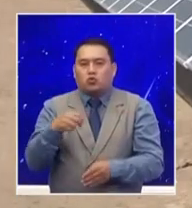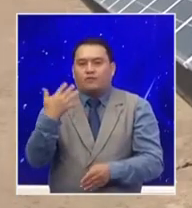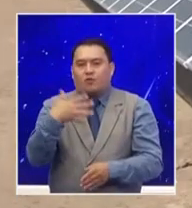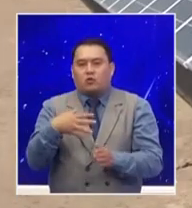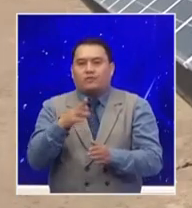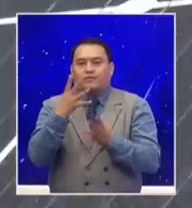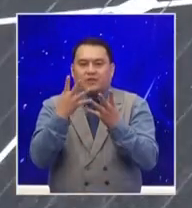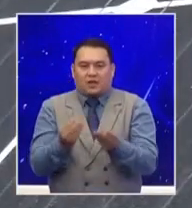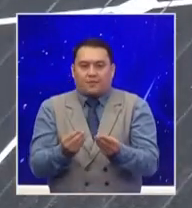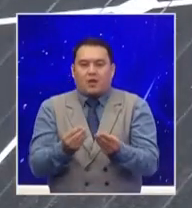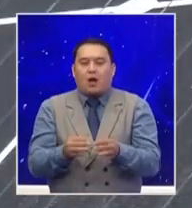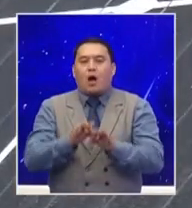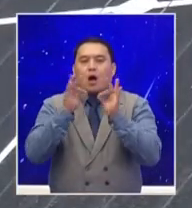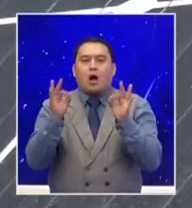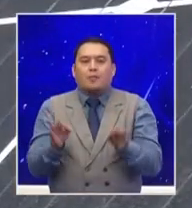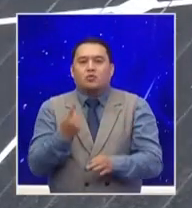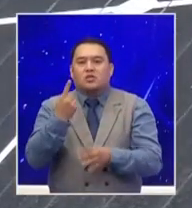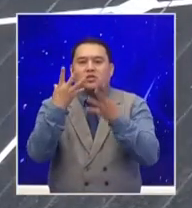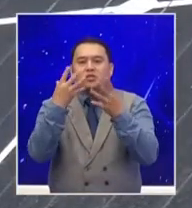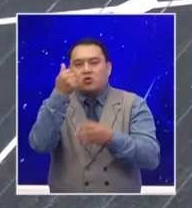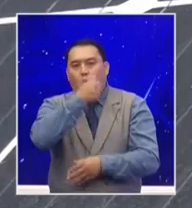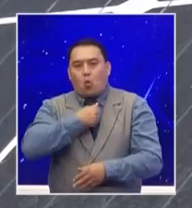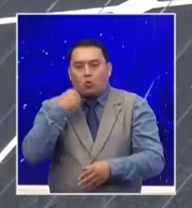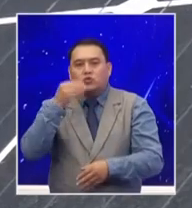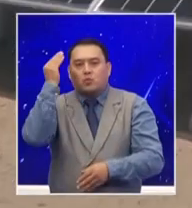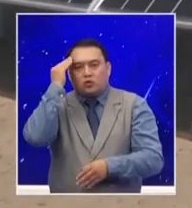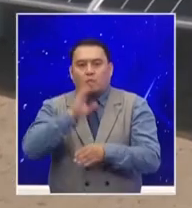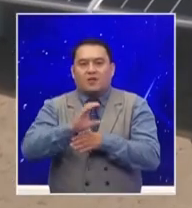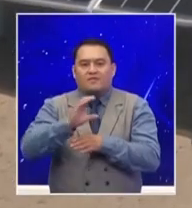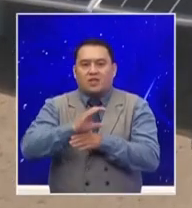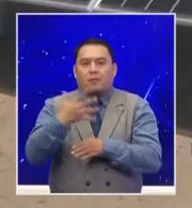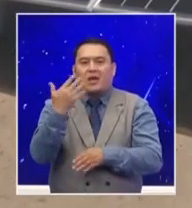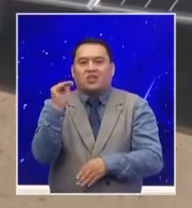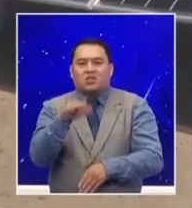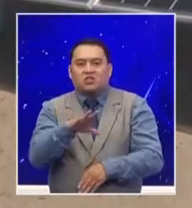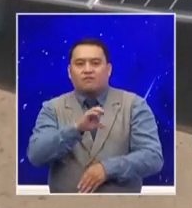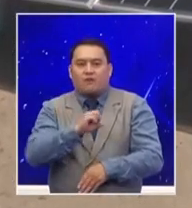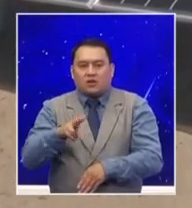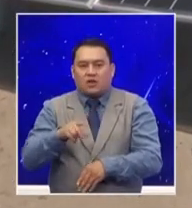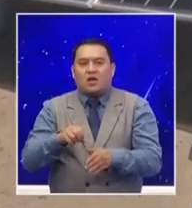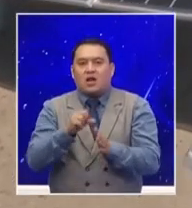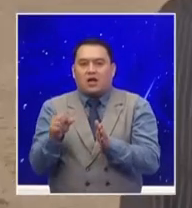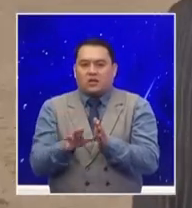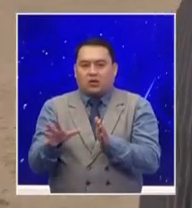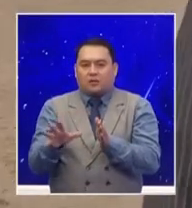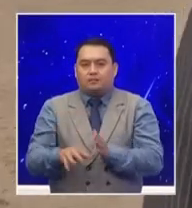ватт в день. При таком объеме за один год электростанция способна вырабатывать до 5000 мегаватт электроэнергии.